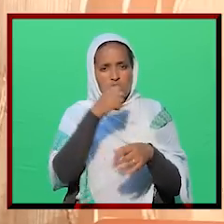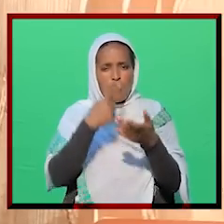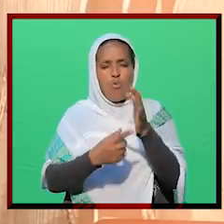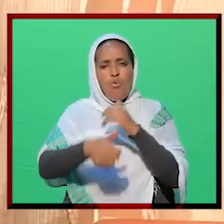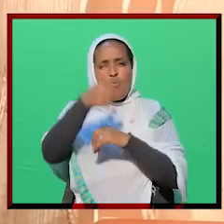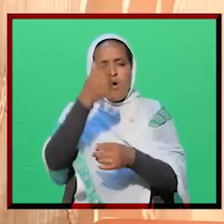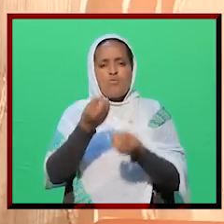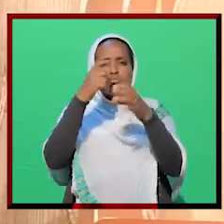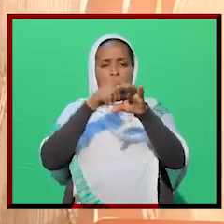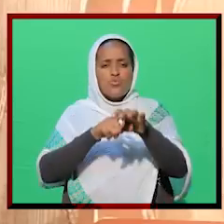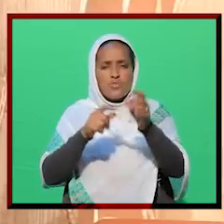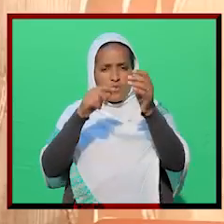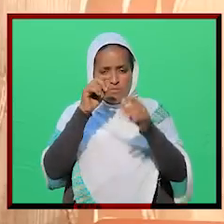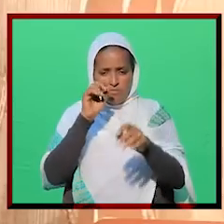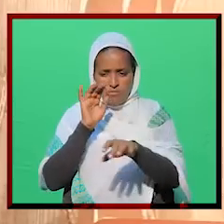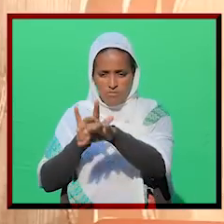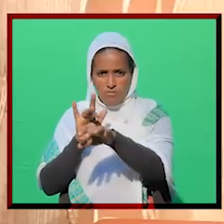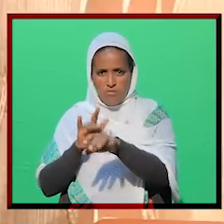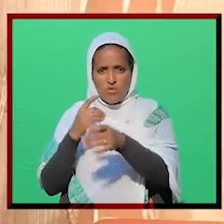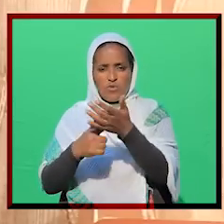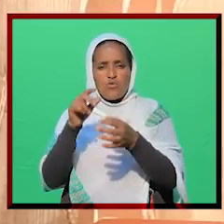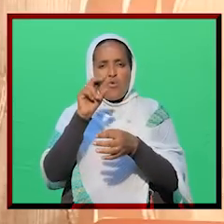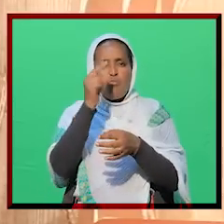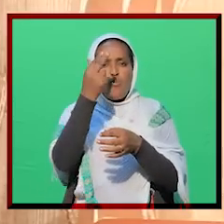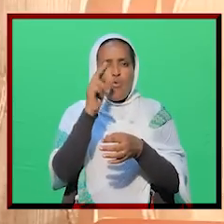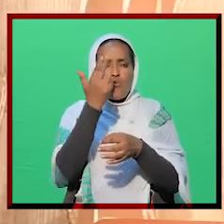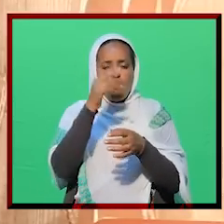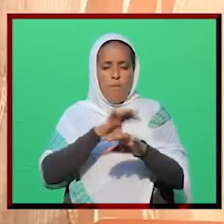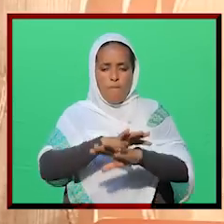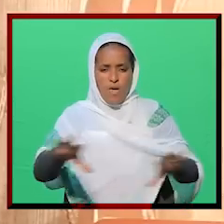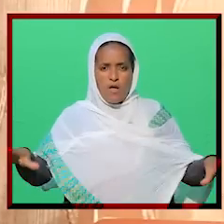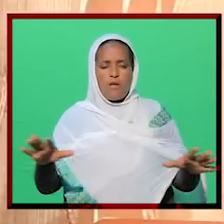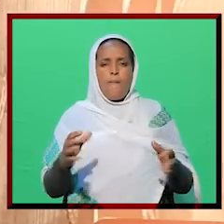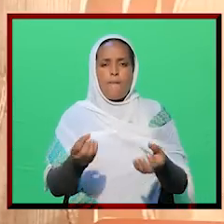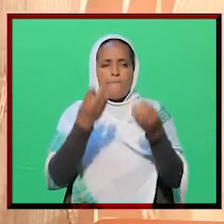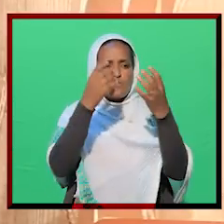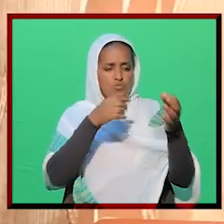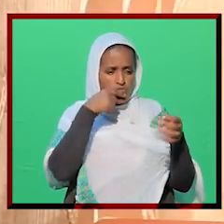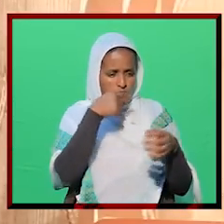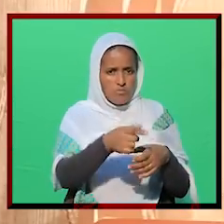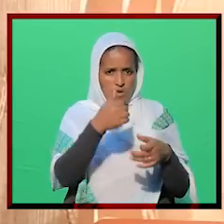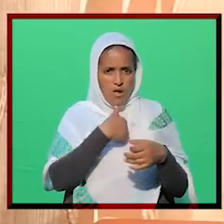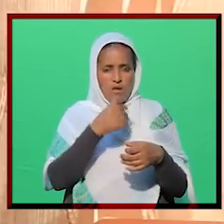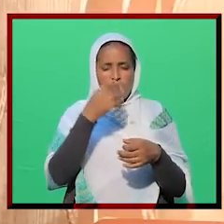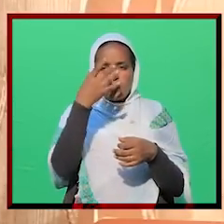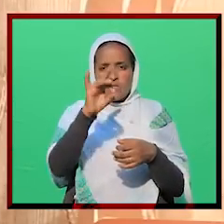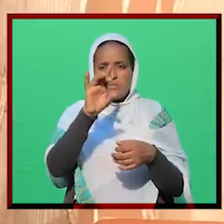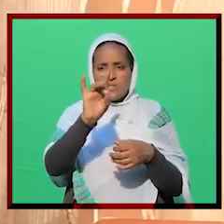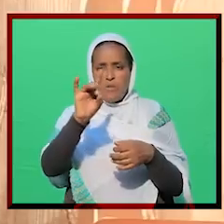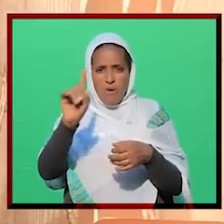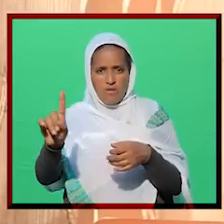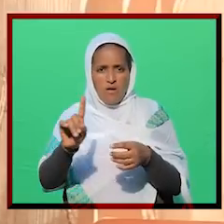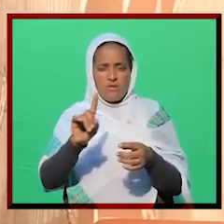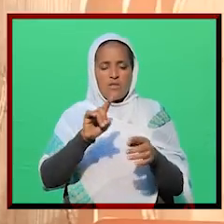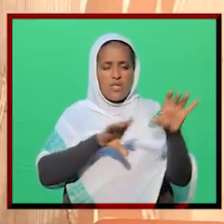እና የቦሩ ሜዳው በጣም ተጠቃሽ ጉባኤት የሚባሉት ናቸው። በ1881 ነው የተደረገው የቦሩ ሜዳ ጉባኤ። የደንቀዝም